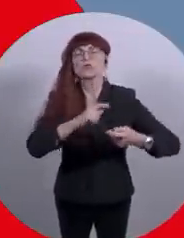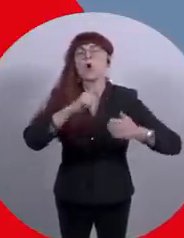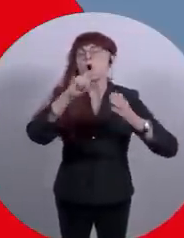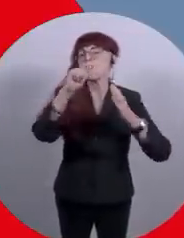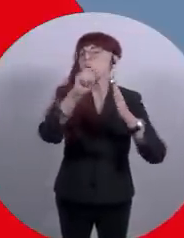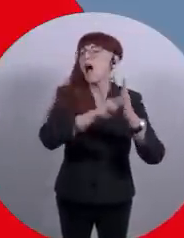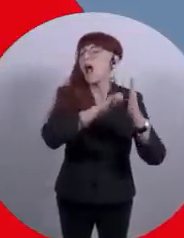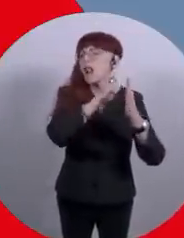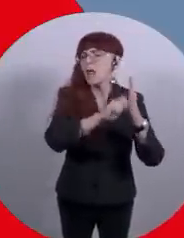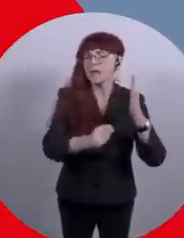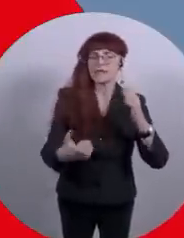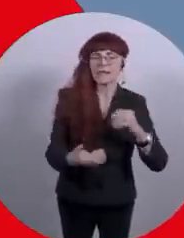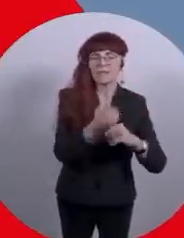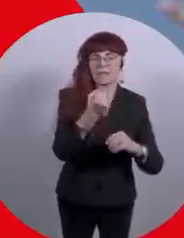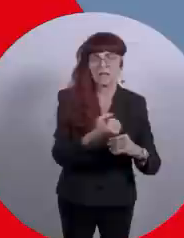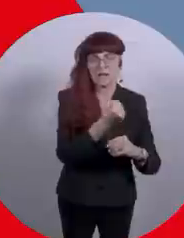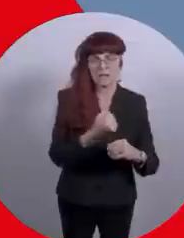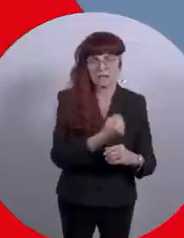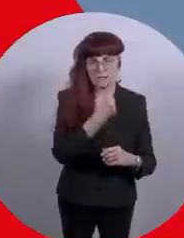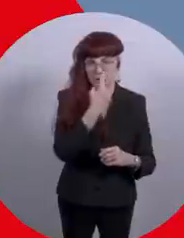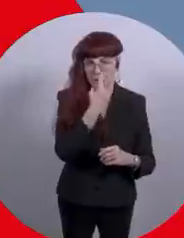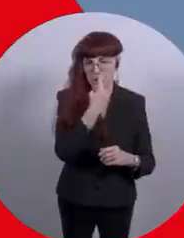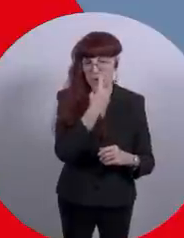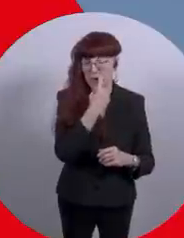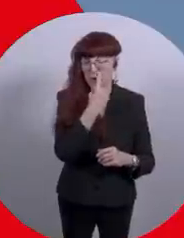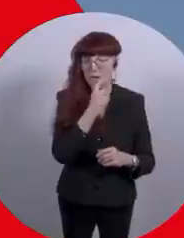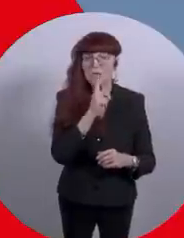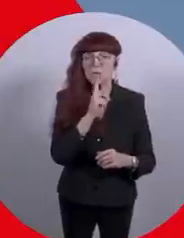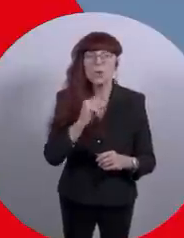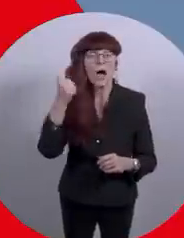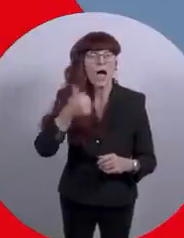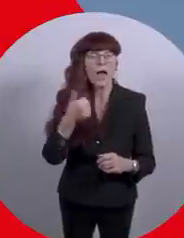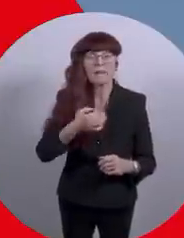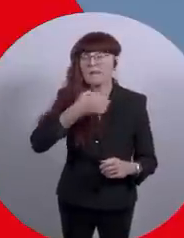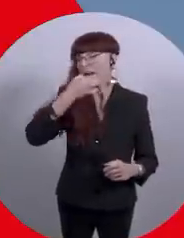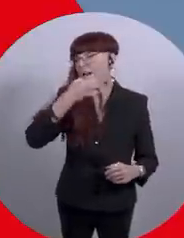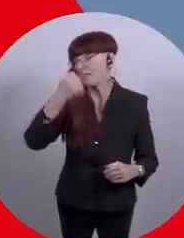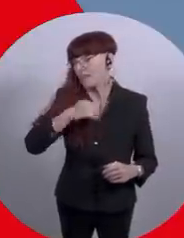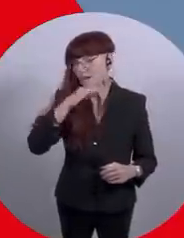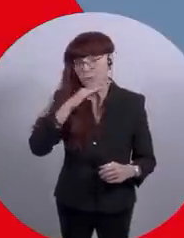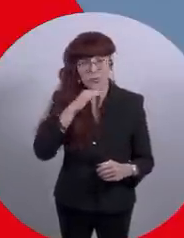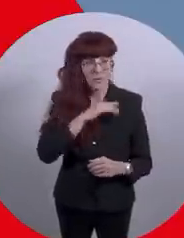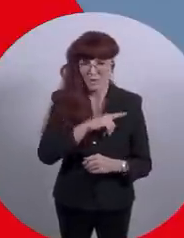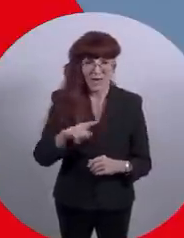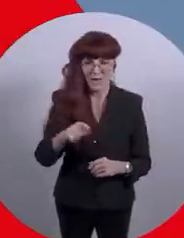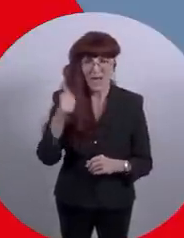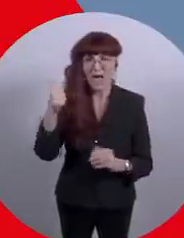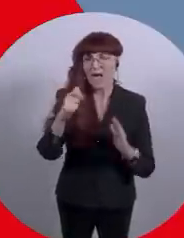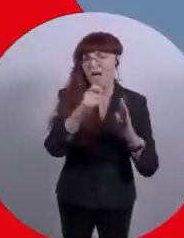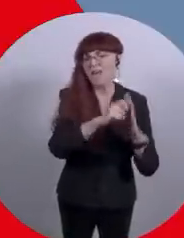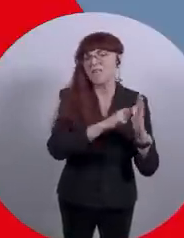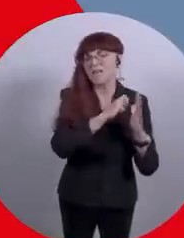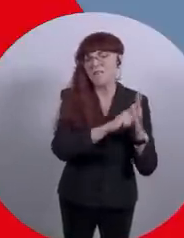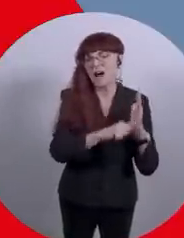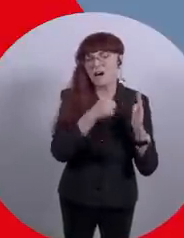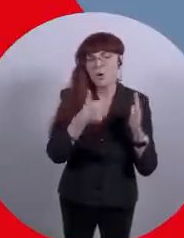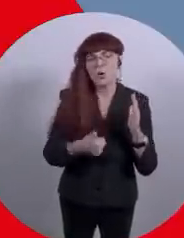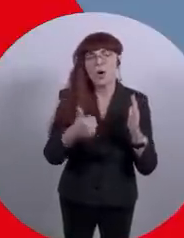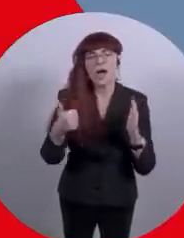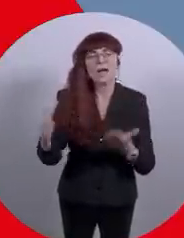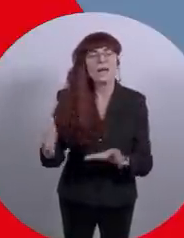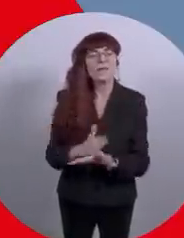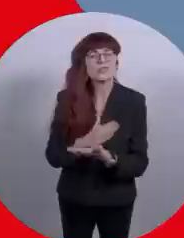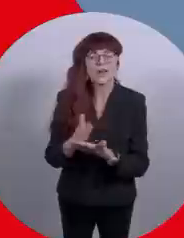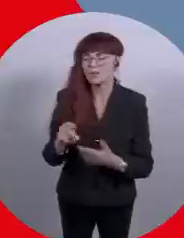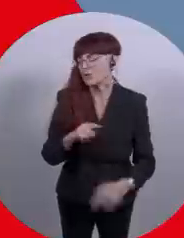und es schafft man nicht nur mit einer Rede das schafft man nicht nur mit einer quasi Wahl oder mit einer Grundsatzentscheidung des